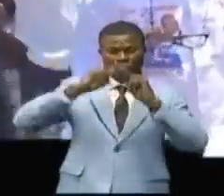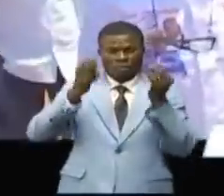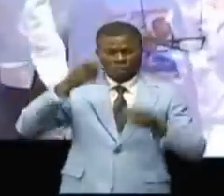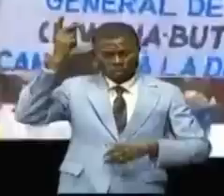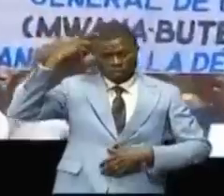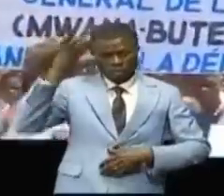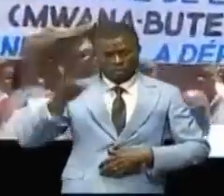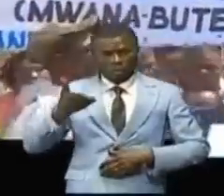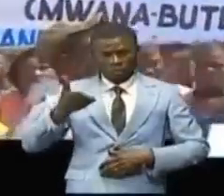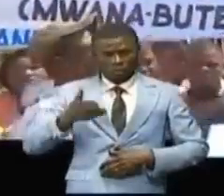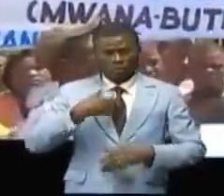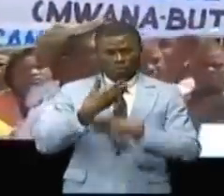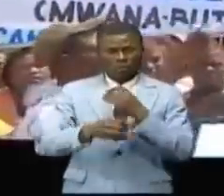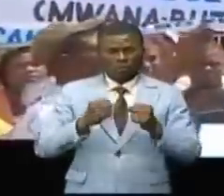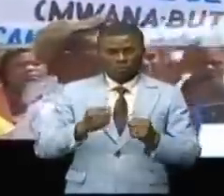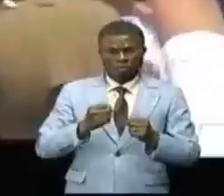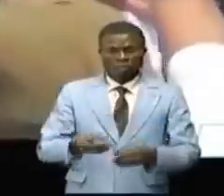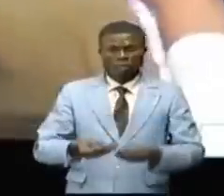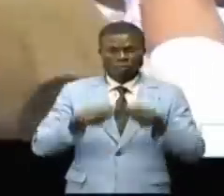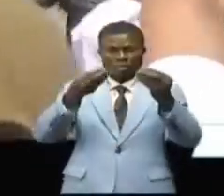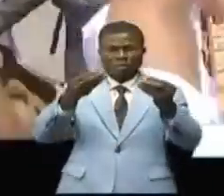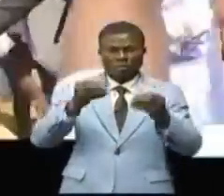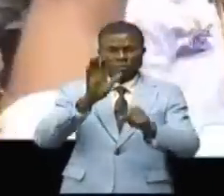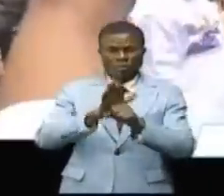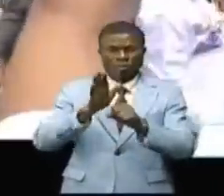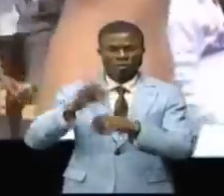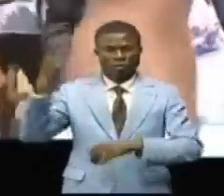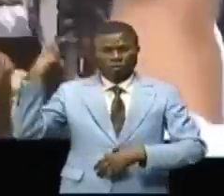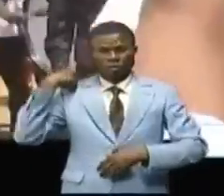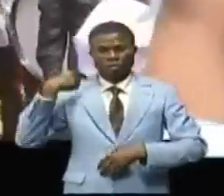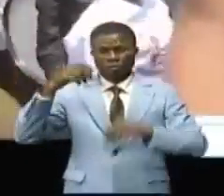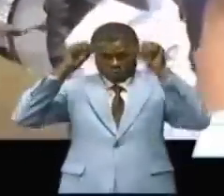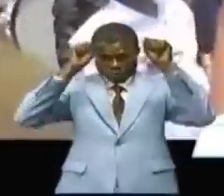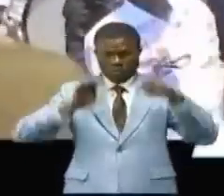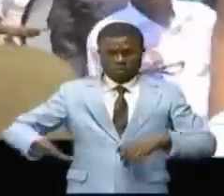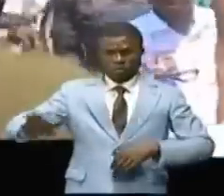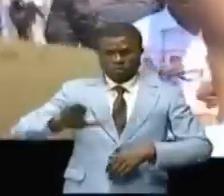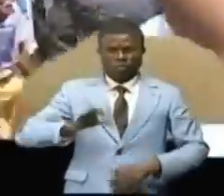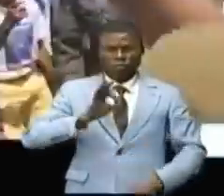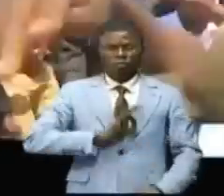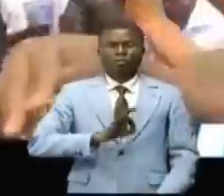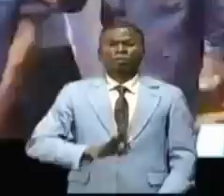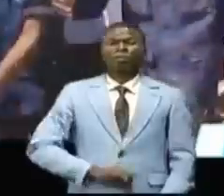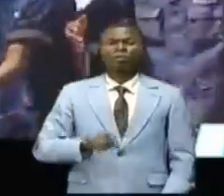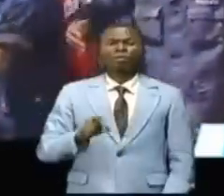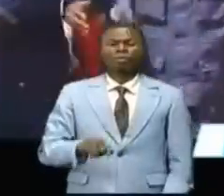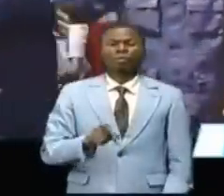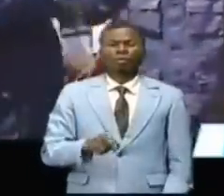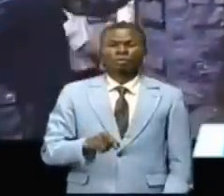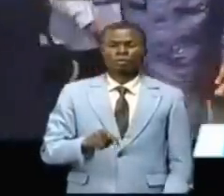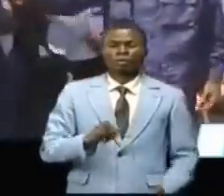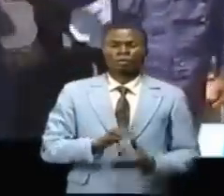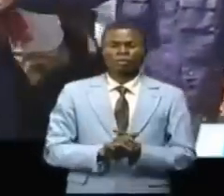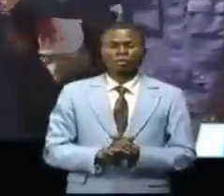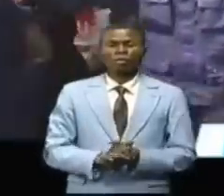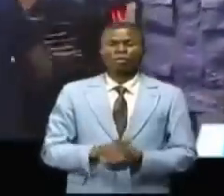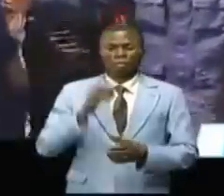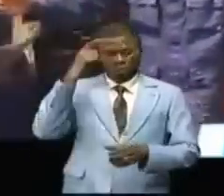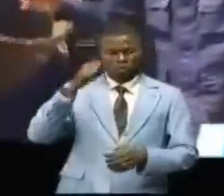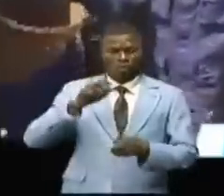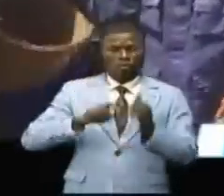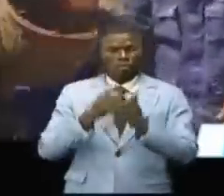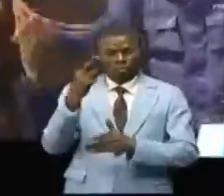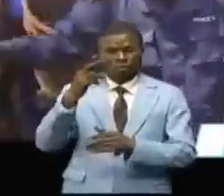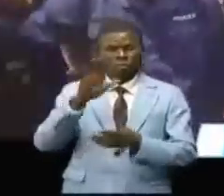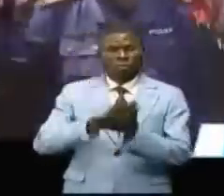présidentiel, se mobilise pour donner la majorité parlementaire au chef de l'État, Félix Antoine Tshisekedi Tshilombo, à son second mandat. Ce